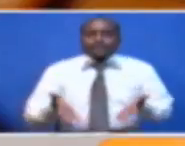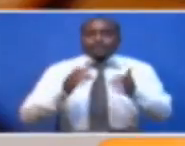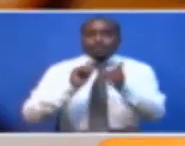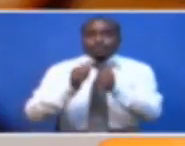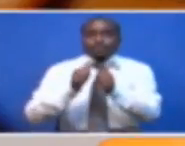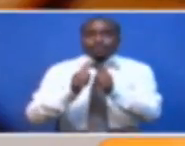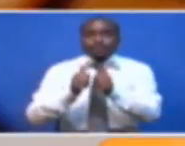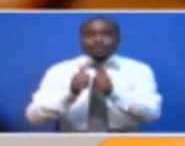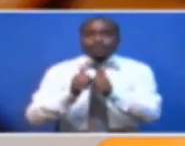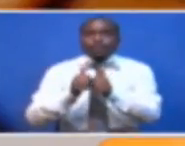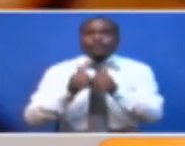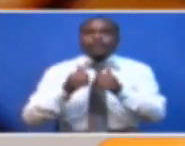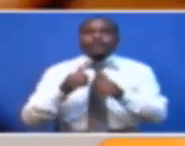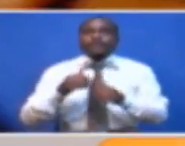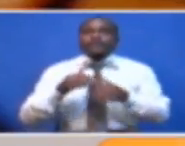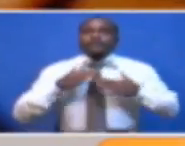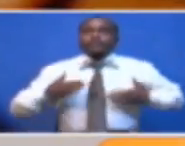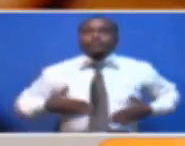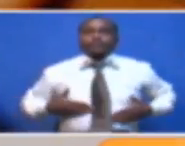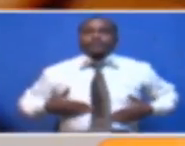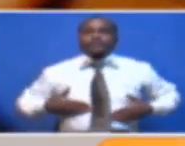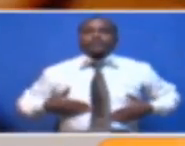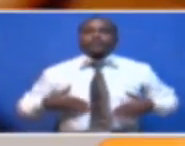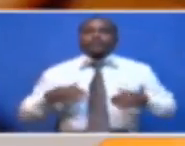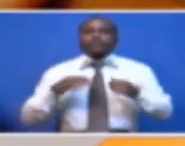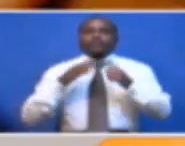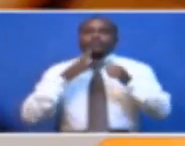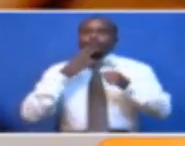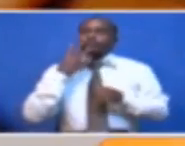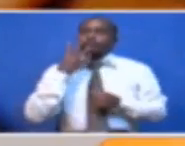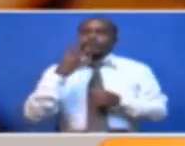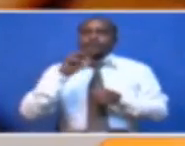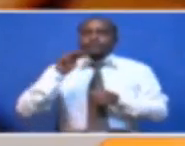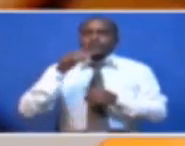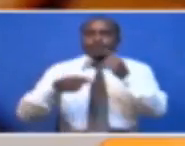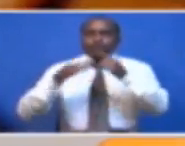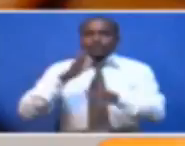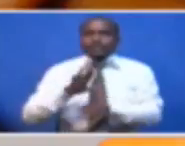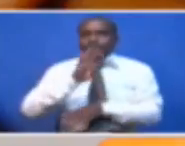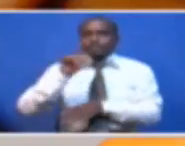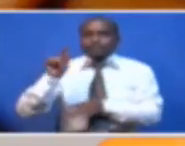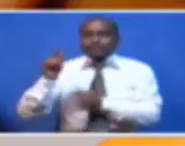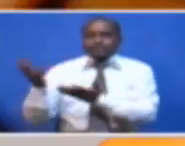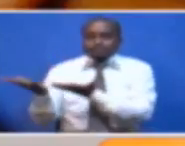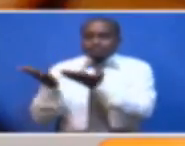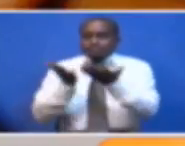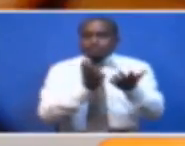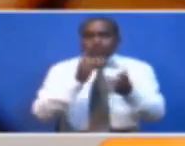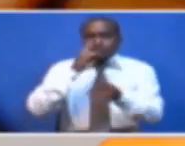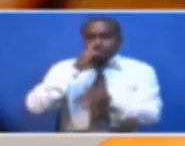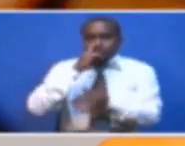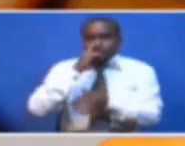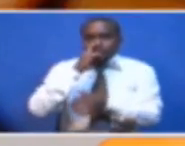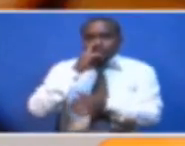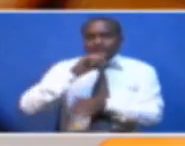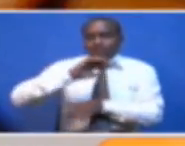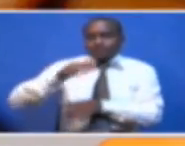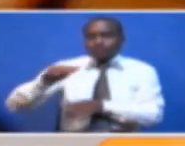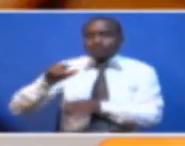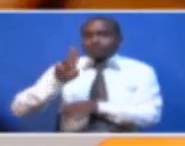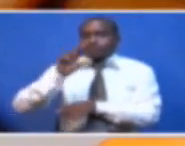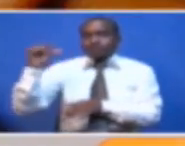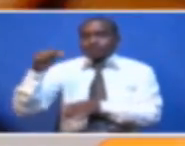Mwili wa aliyekuwa bingwa wa dunia wa mbio za mita 400 kuruka vihunzi Nicholas Bett ulifikishwa nyumbani kwao Simat, kaunti ya Uasin Gishu hii